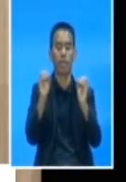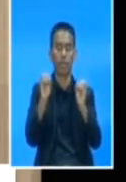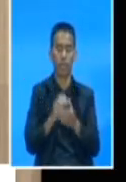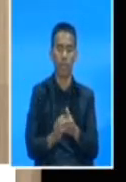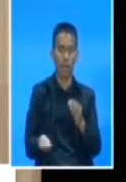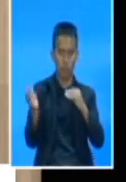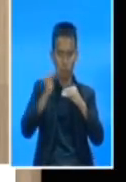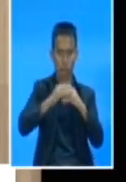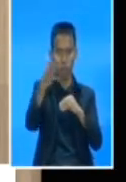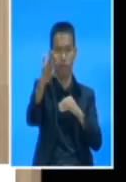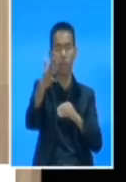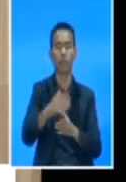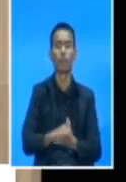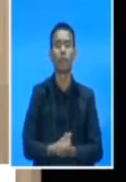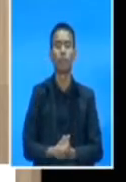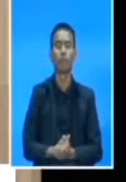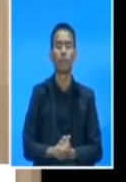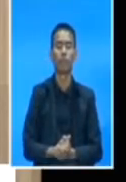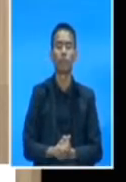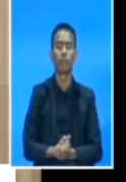ได้เพิ่มครับ